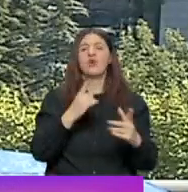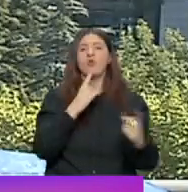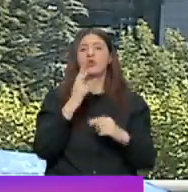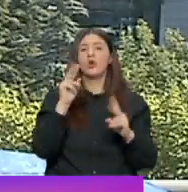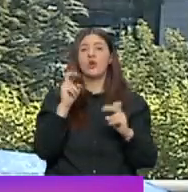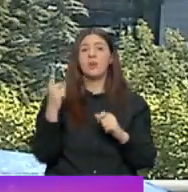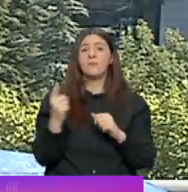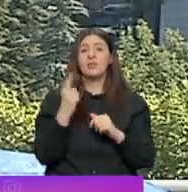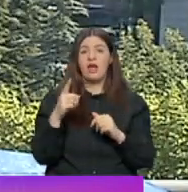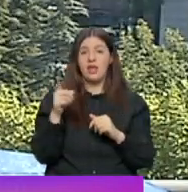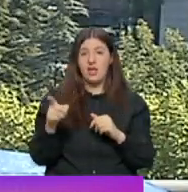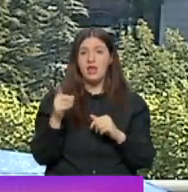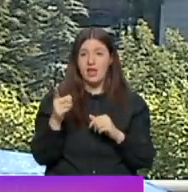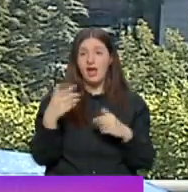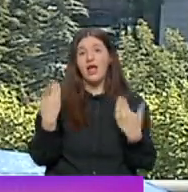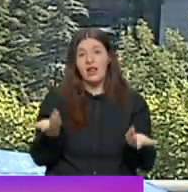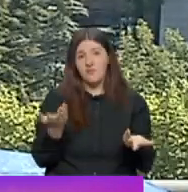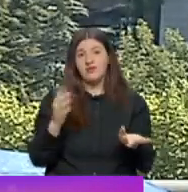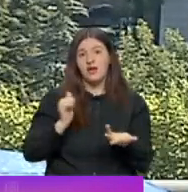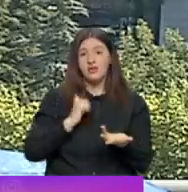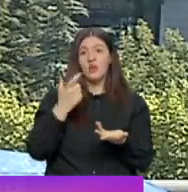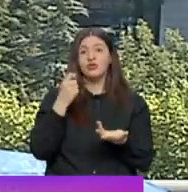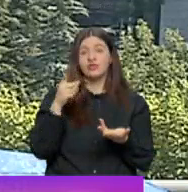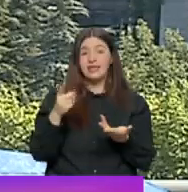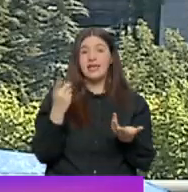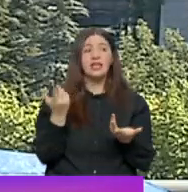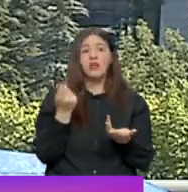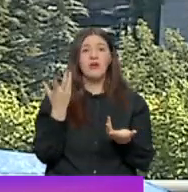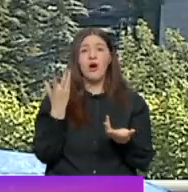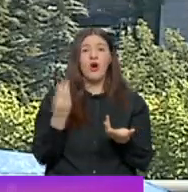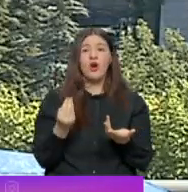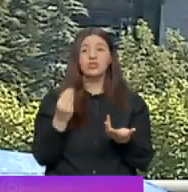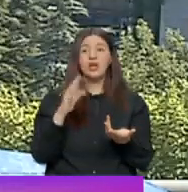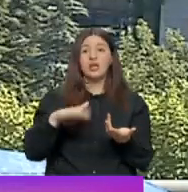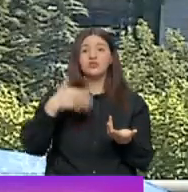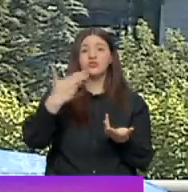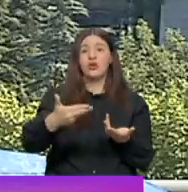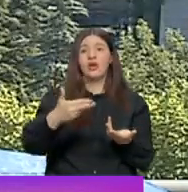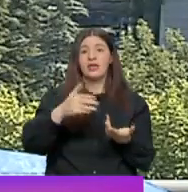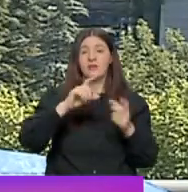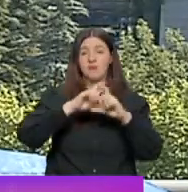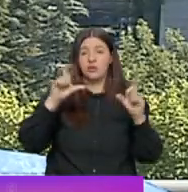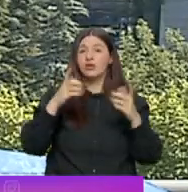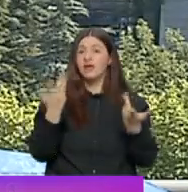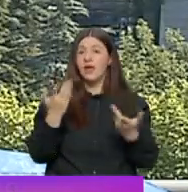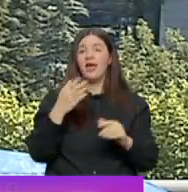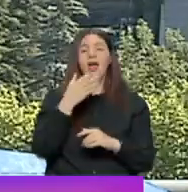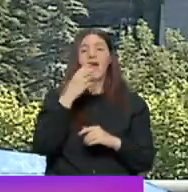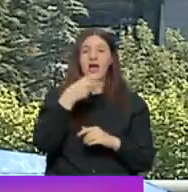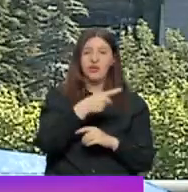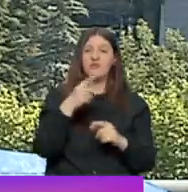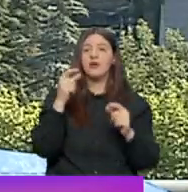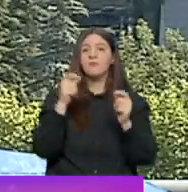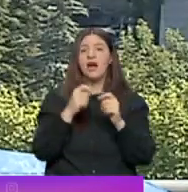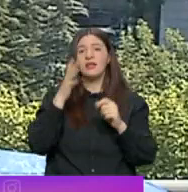olan konulardan bir tanesi elbette asgari ücretin ne olacağından sonraki başlık, Erdoğan ve